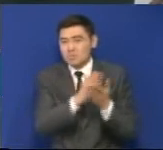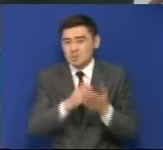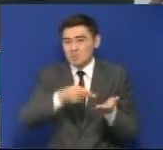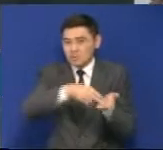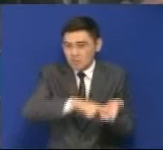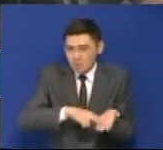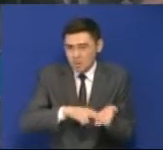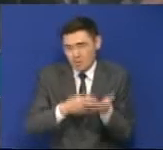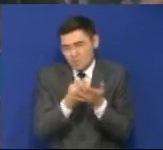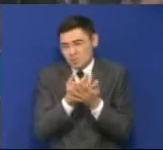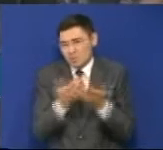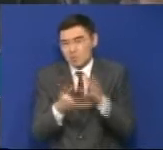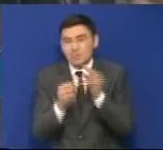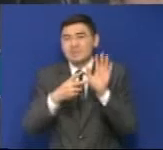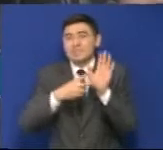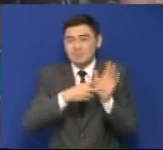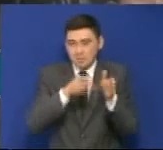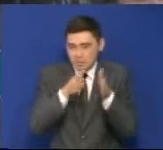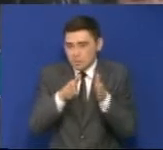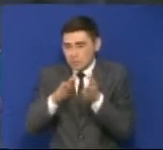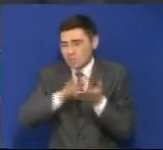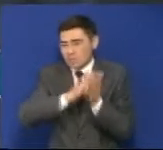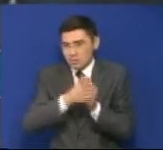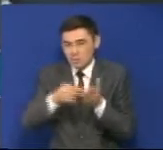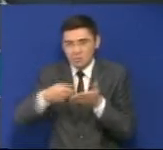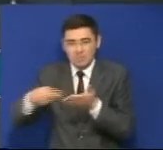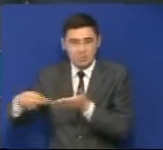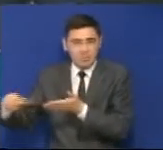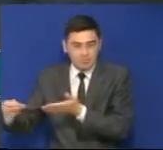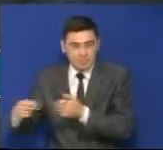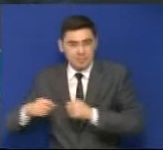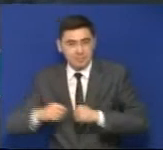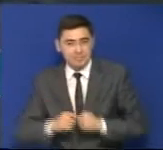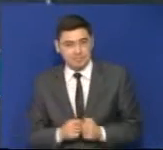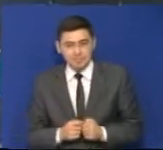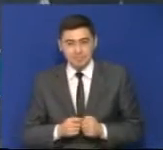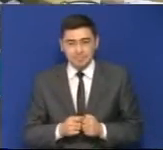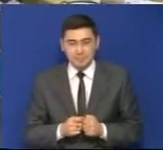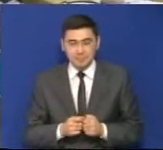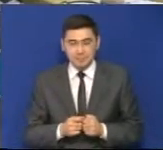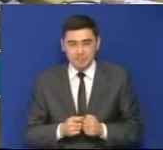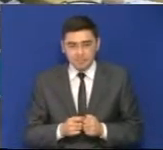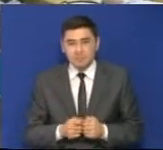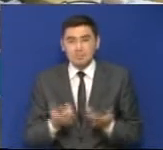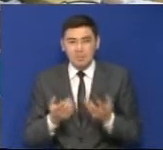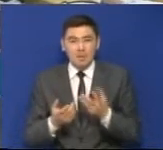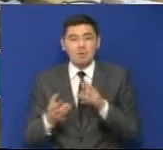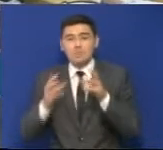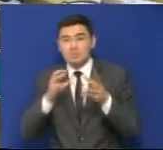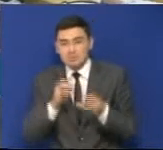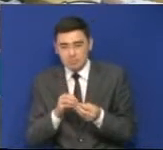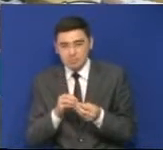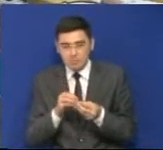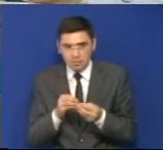сынды жалпы алғанда 7 бағыт бойынша келісім жасады. Қазақ жеріндегі бұл кездесудің басты жемістерінің бірі қос ел қарапайым